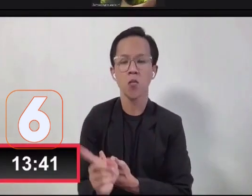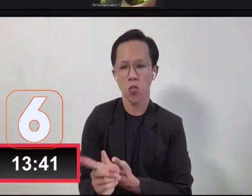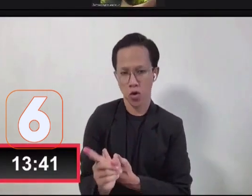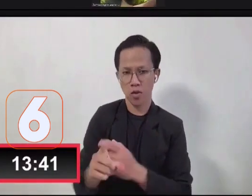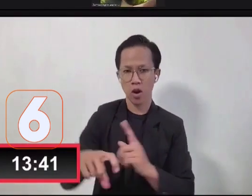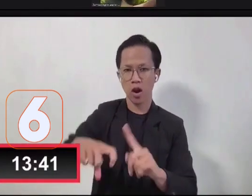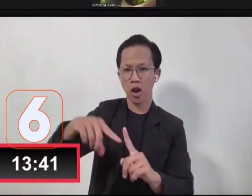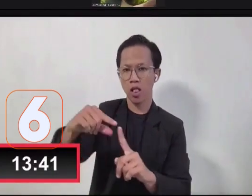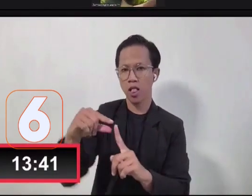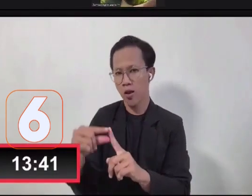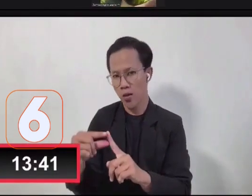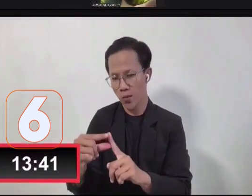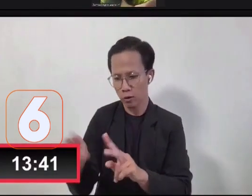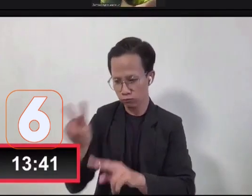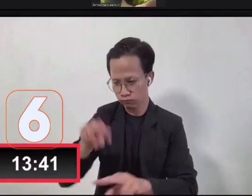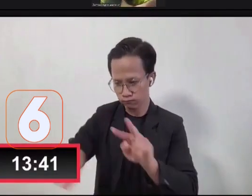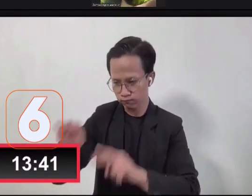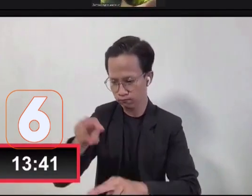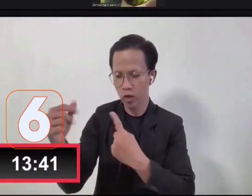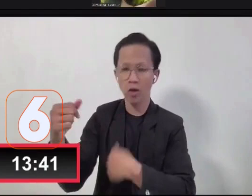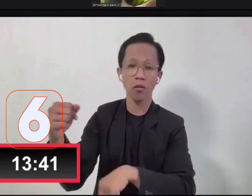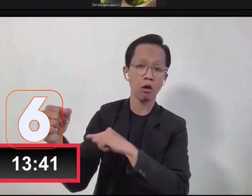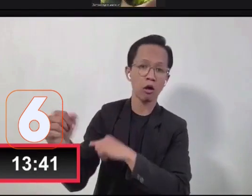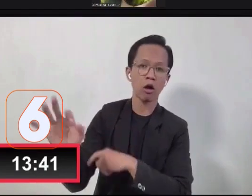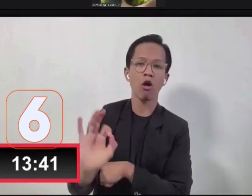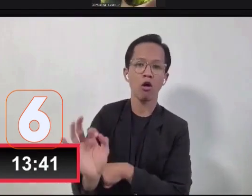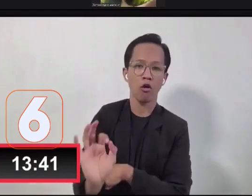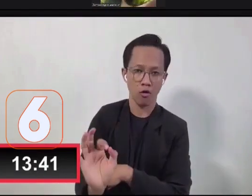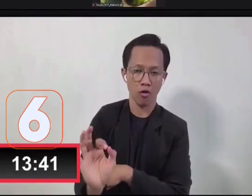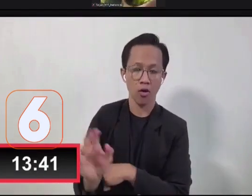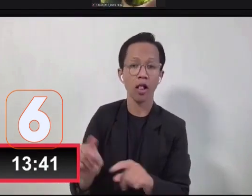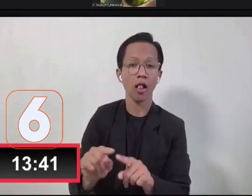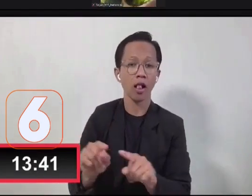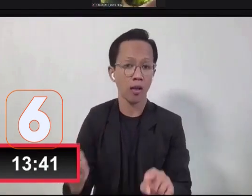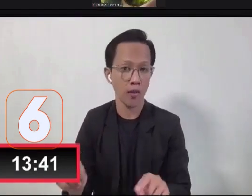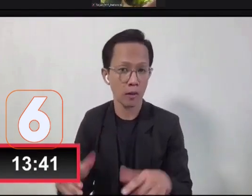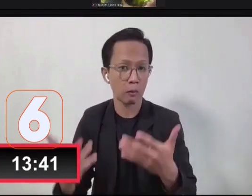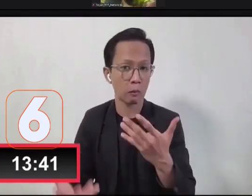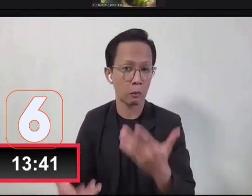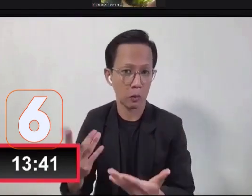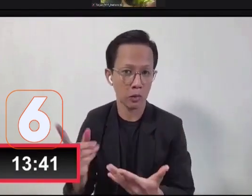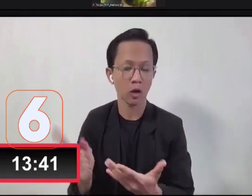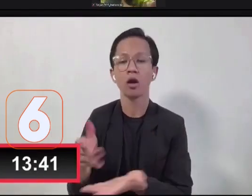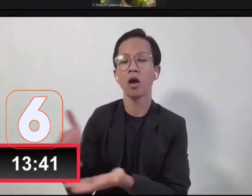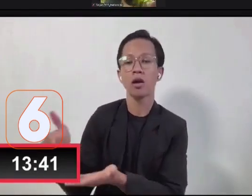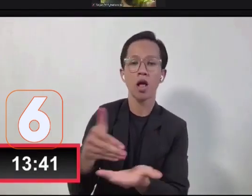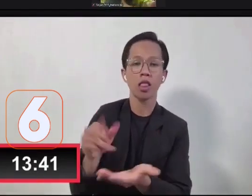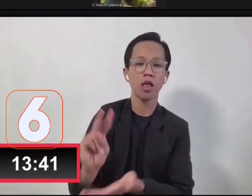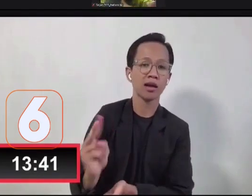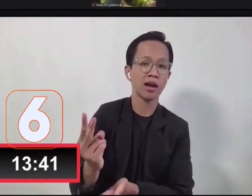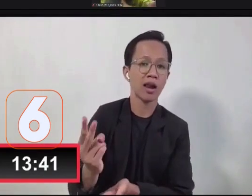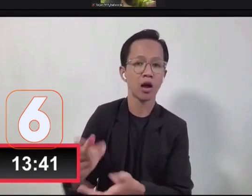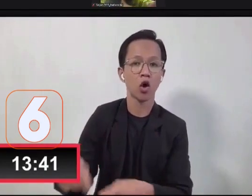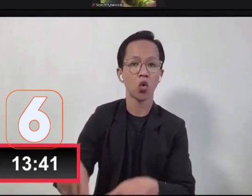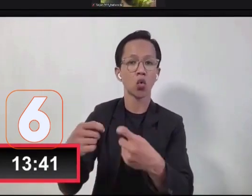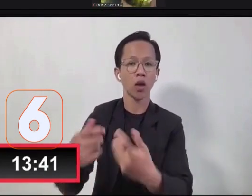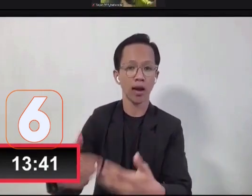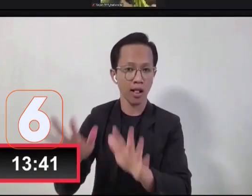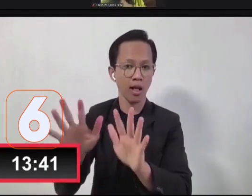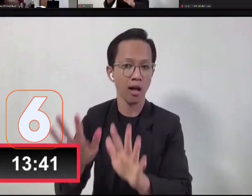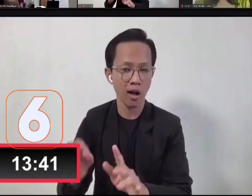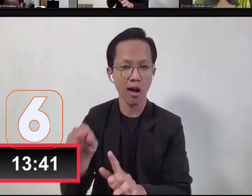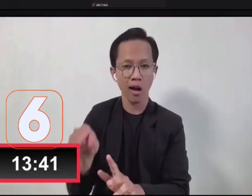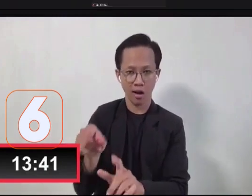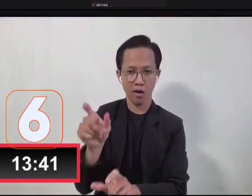terhadap kompetensi pemilik ktpl kecuali jika ada perubahan data hilang atau rusak Maka pemilik ktpl memiliki kewajiban